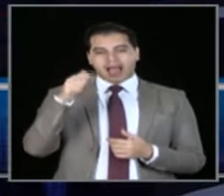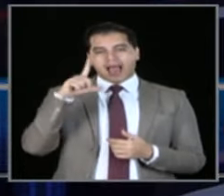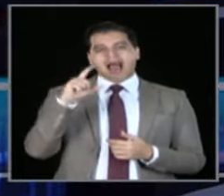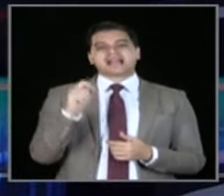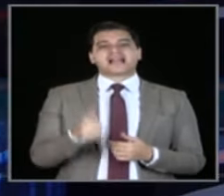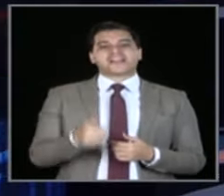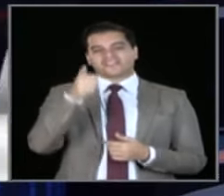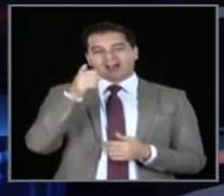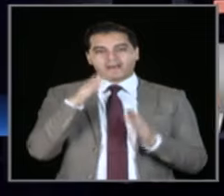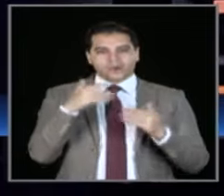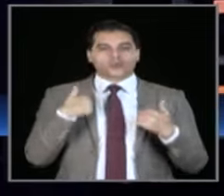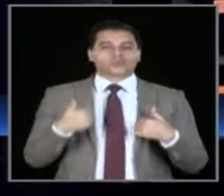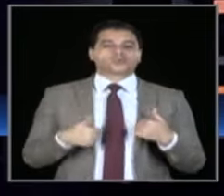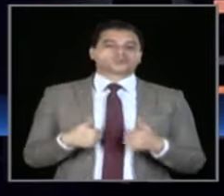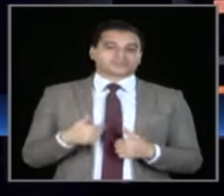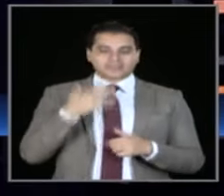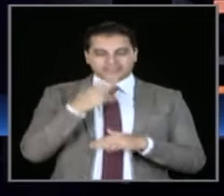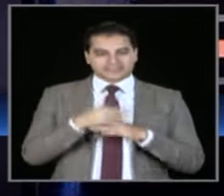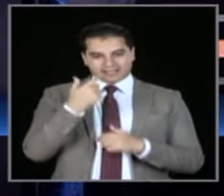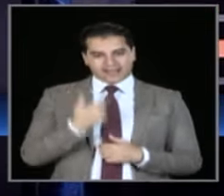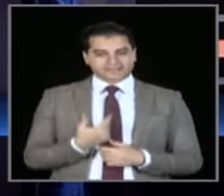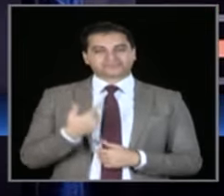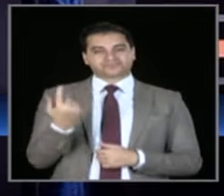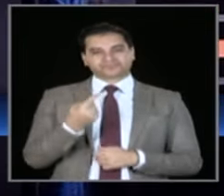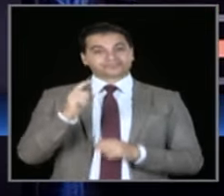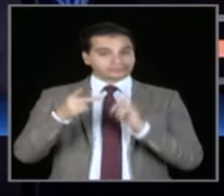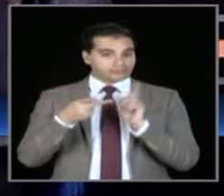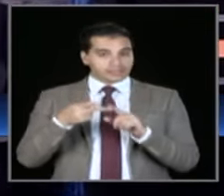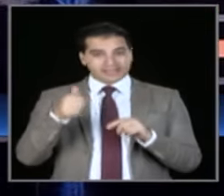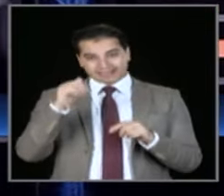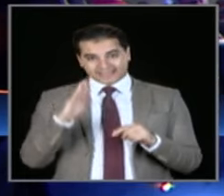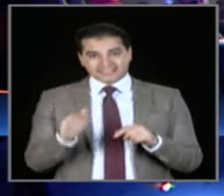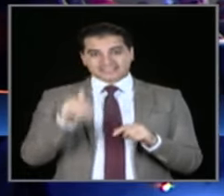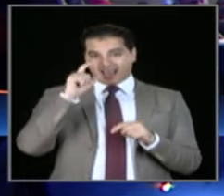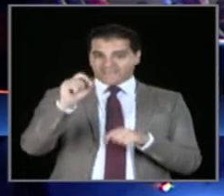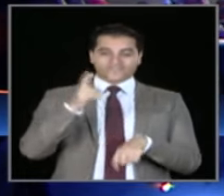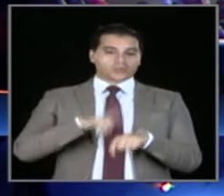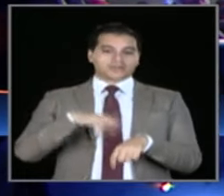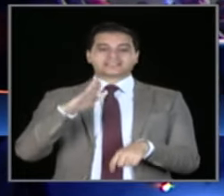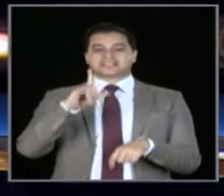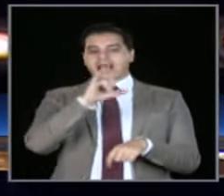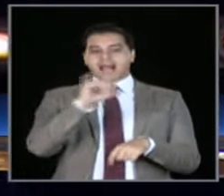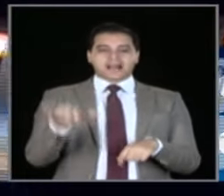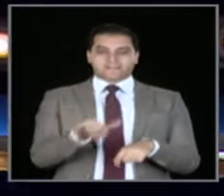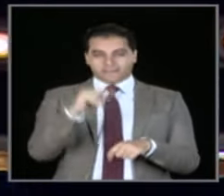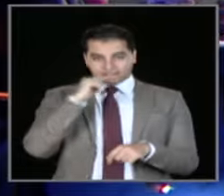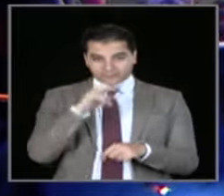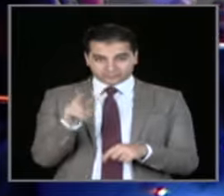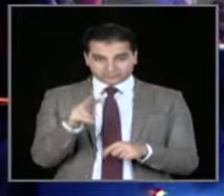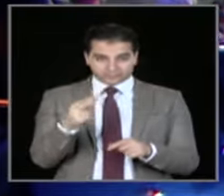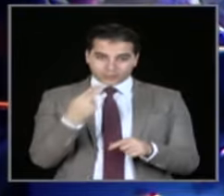اتفضلوا. هارد لك. إيساف وسلمى، سلمى وإيساف. السؤال